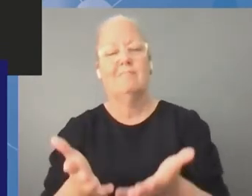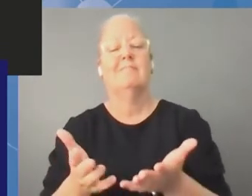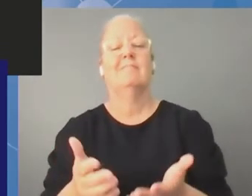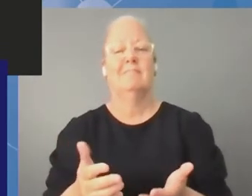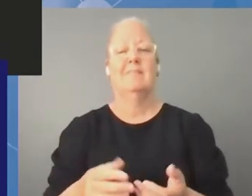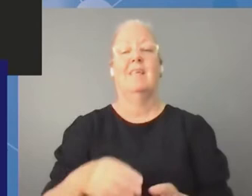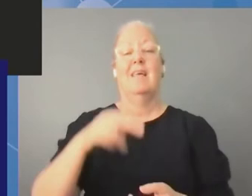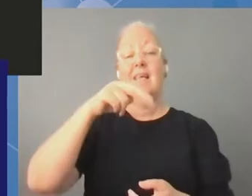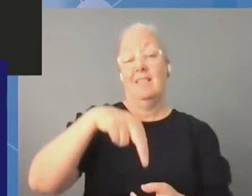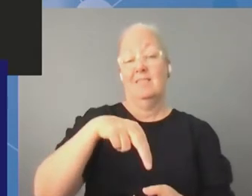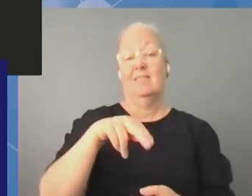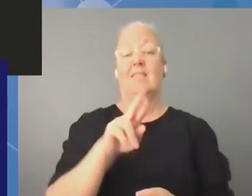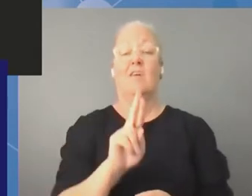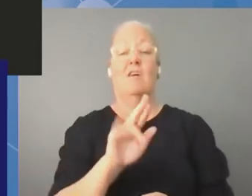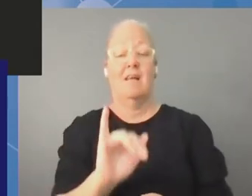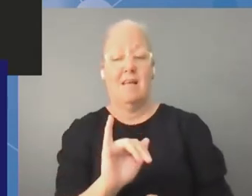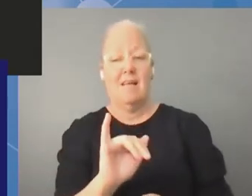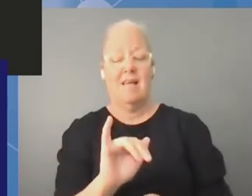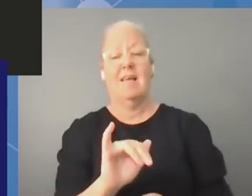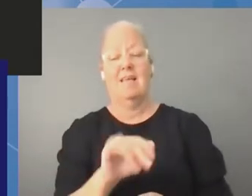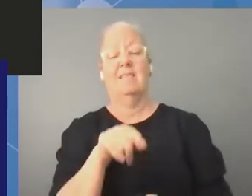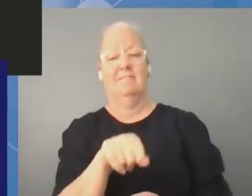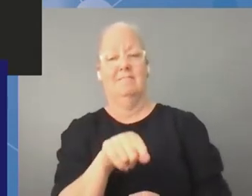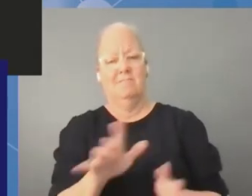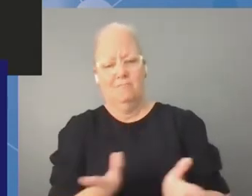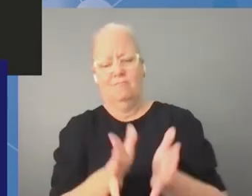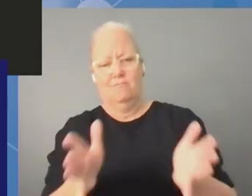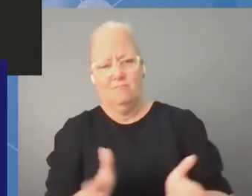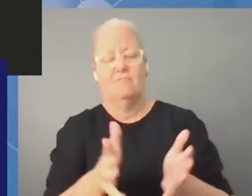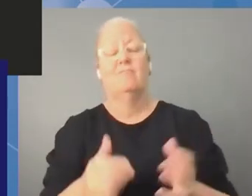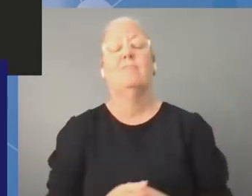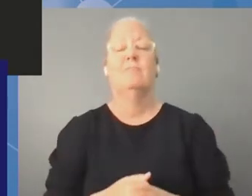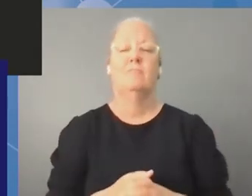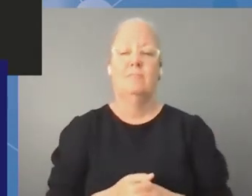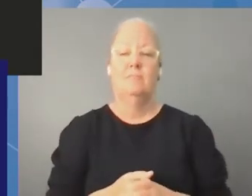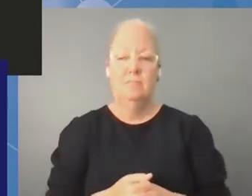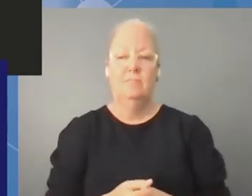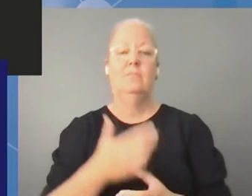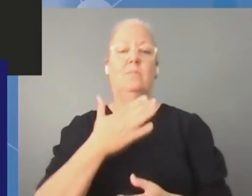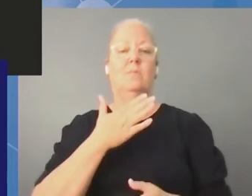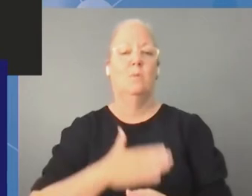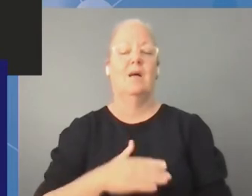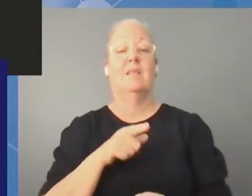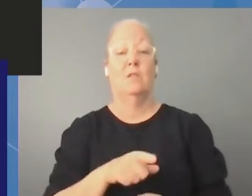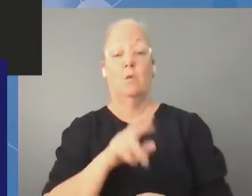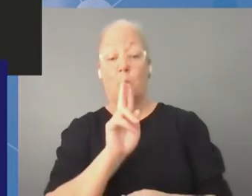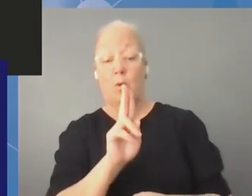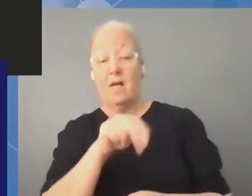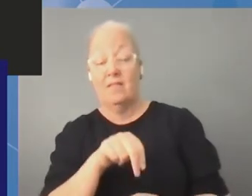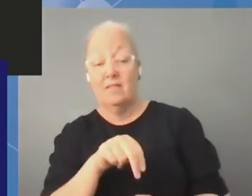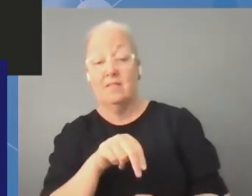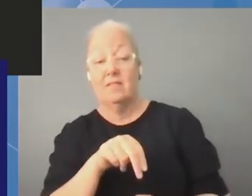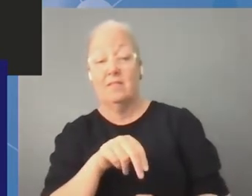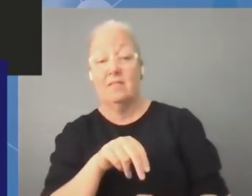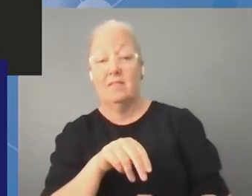NRI 的这个动作和他们的活动可以强调一些对吧，这个都是地方的青年的一